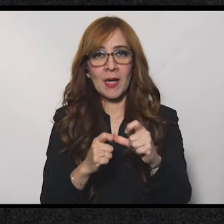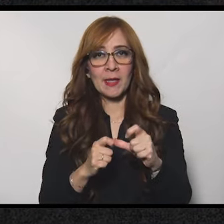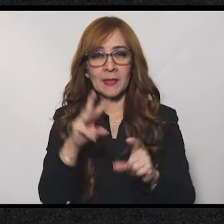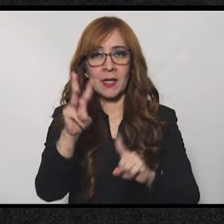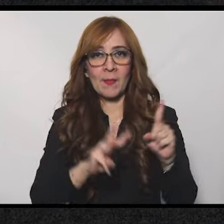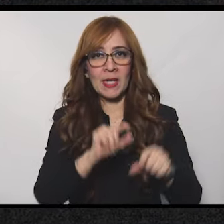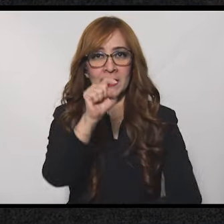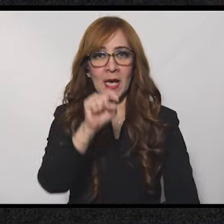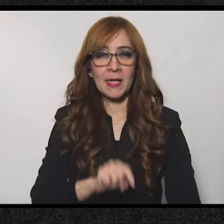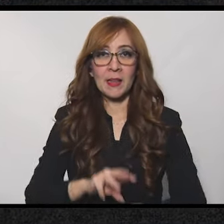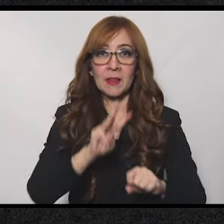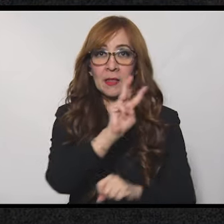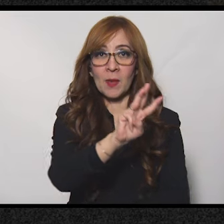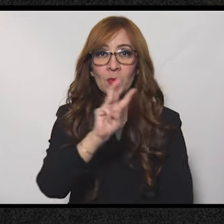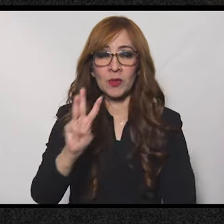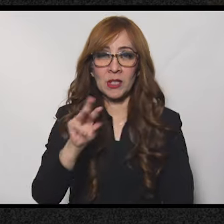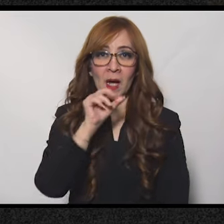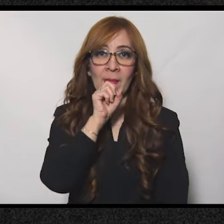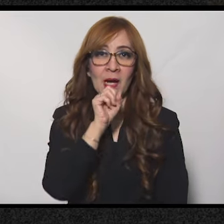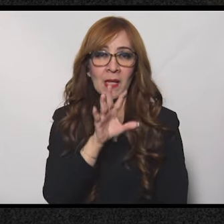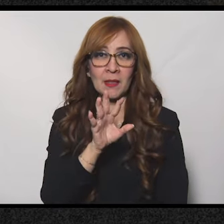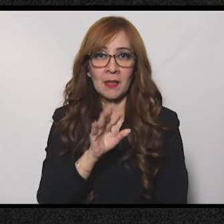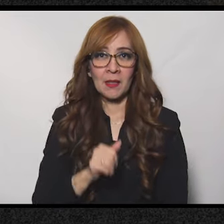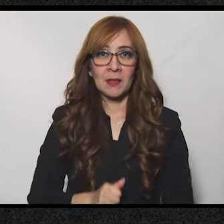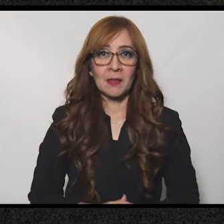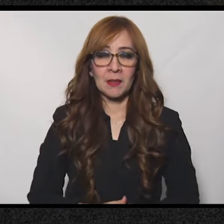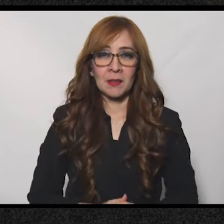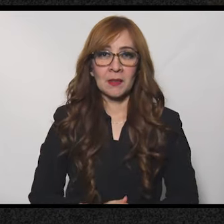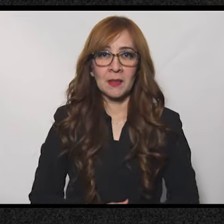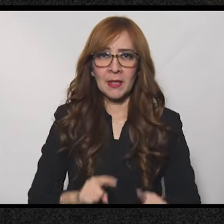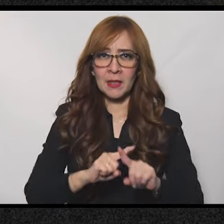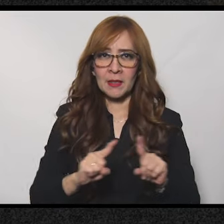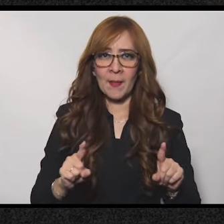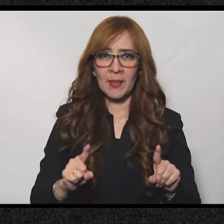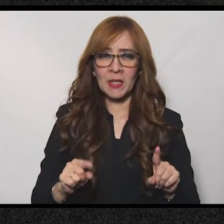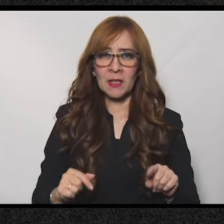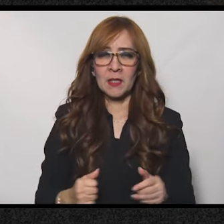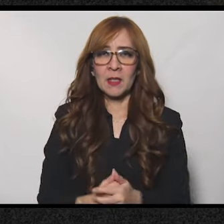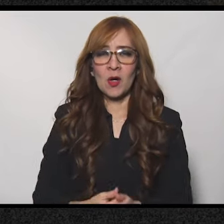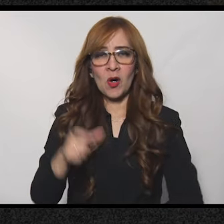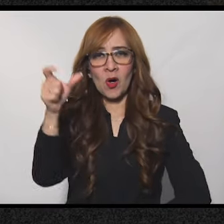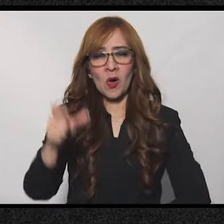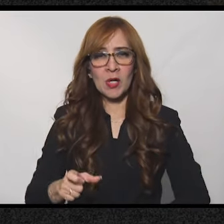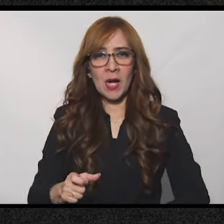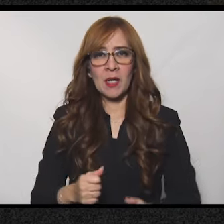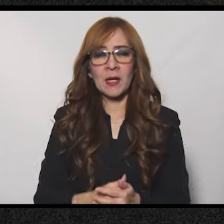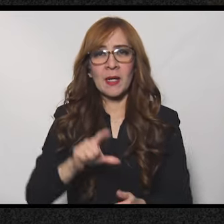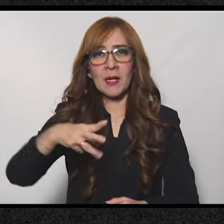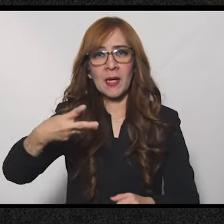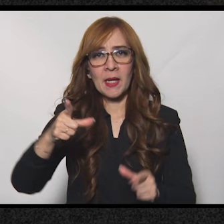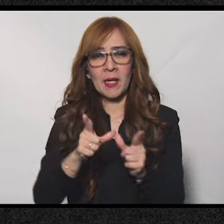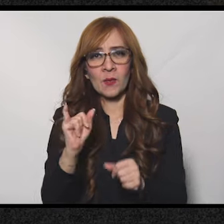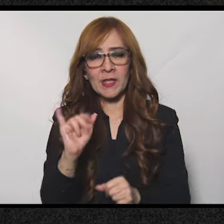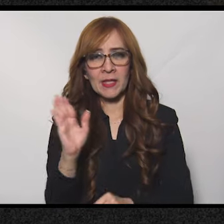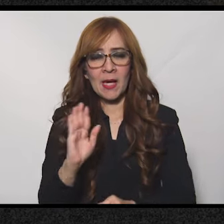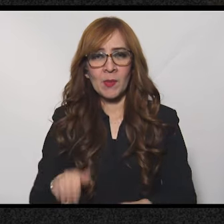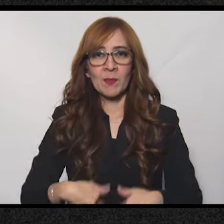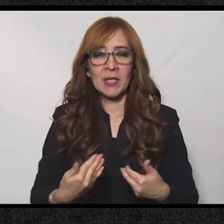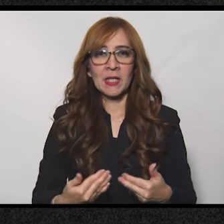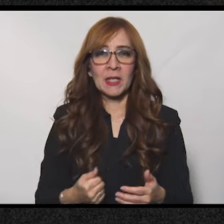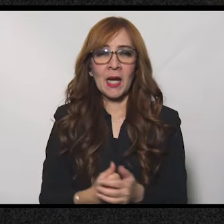33 mengatakan, tapi kepada suku Lewi Musa tidak memberikan milik pusaka Tuhan Allah